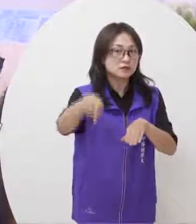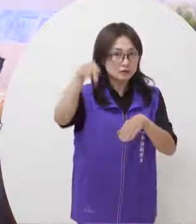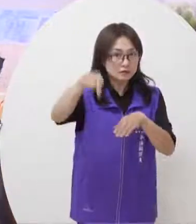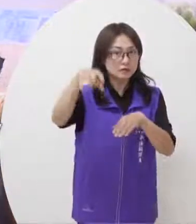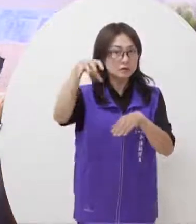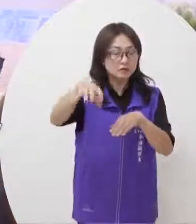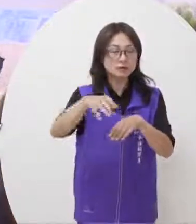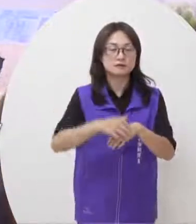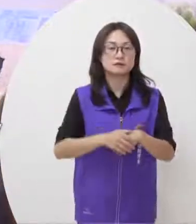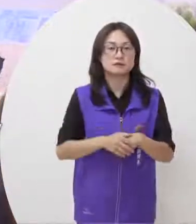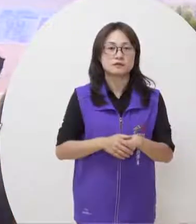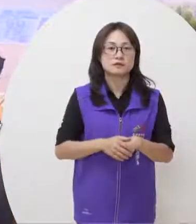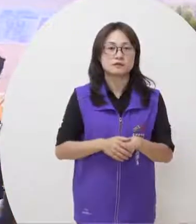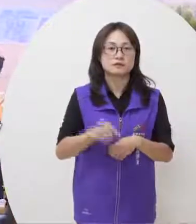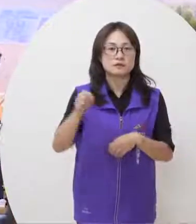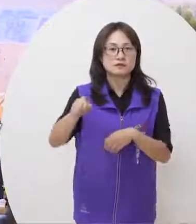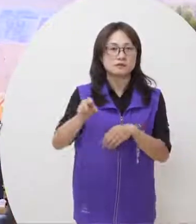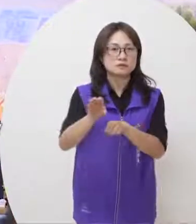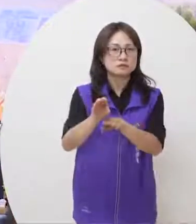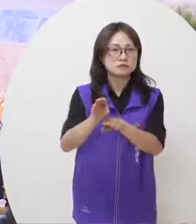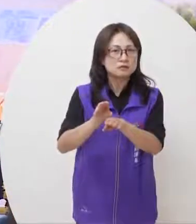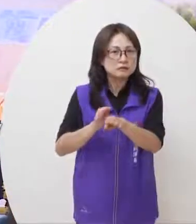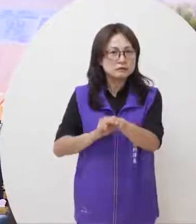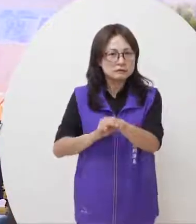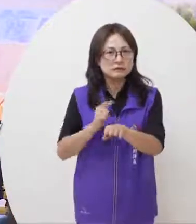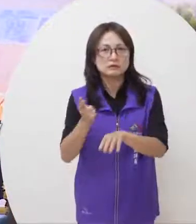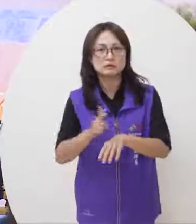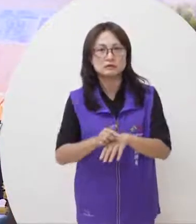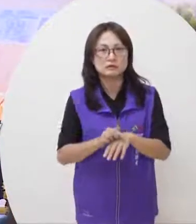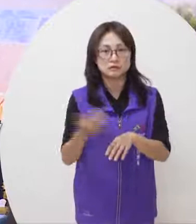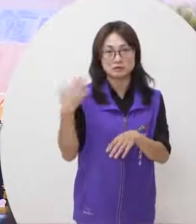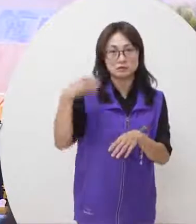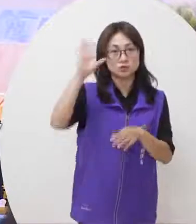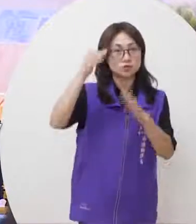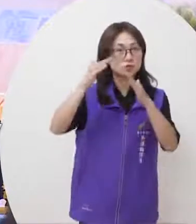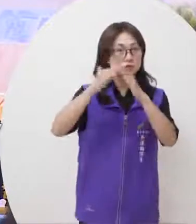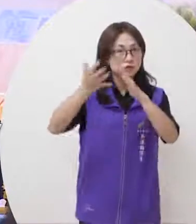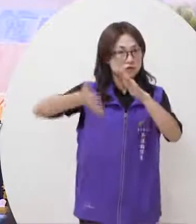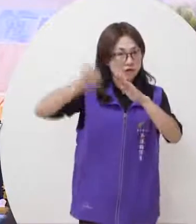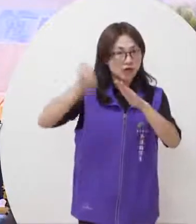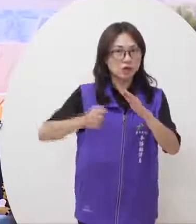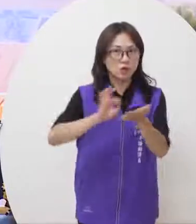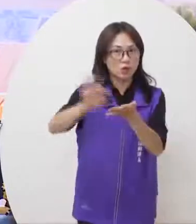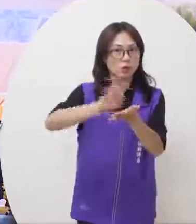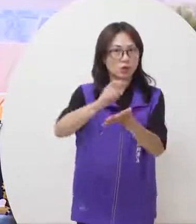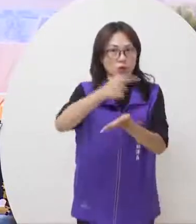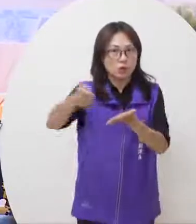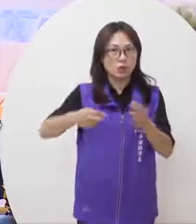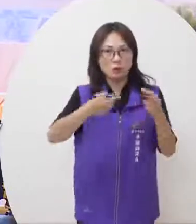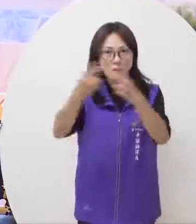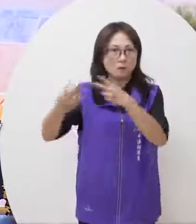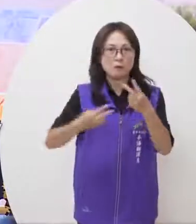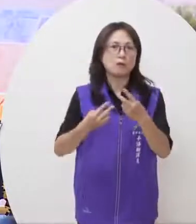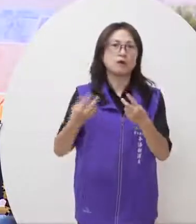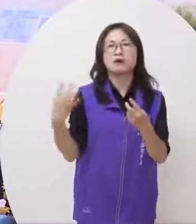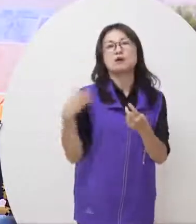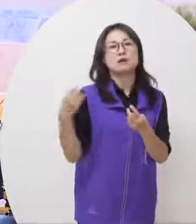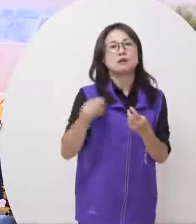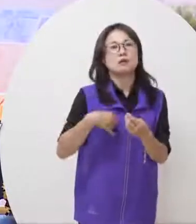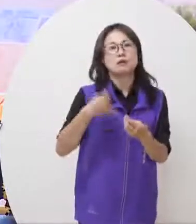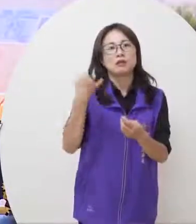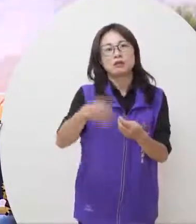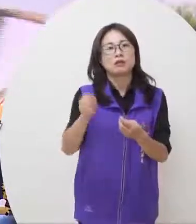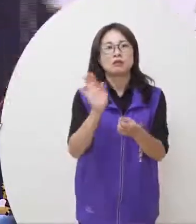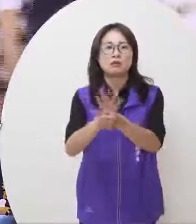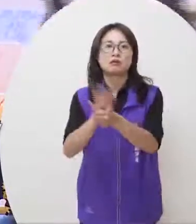在路旁暗淡了十几年了啦，那上一任市长花了不少钱来改造，还是无法让它重生啊。中义